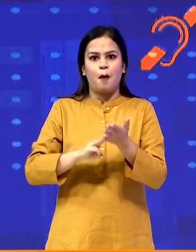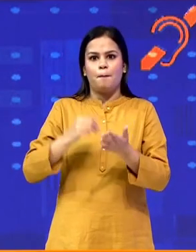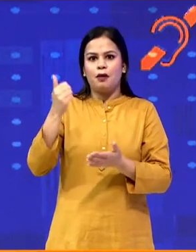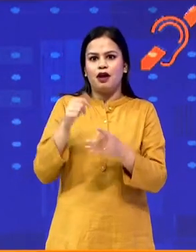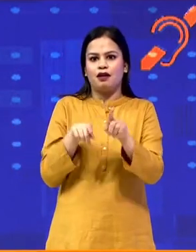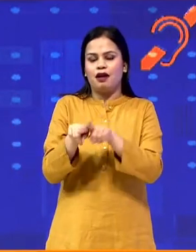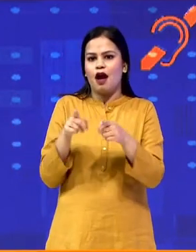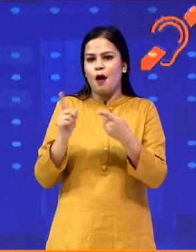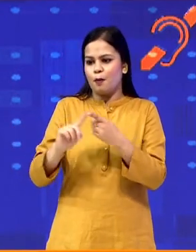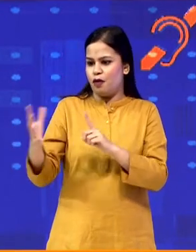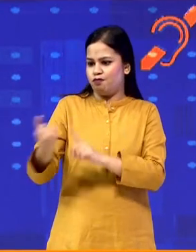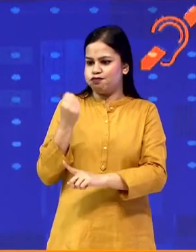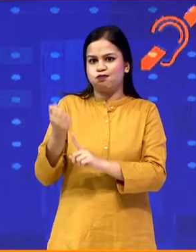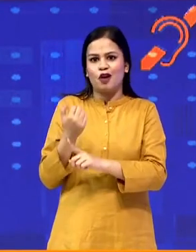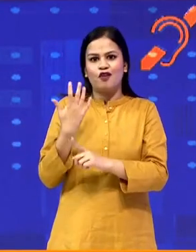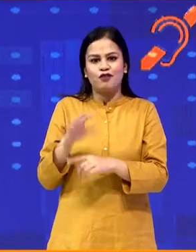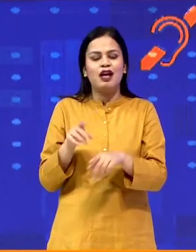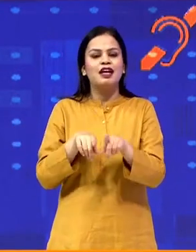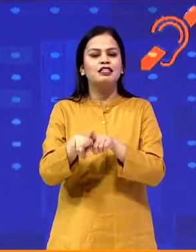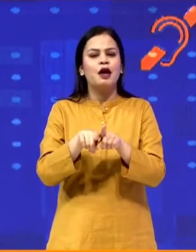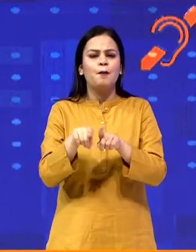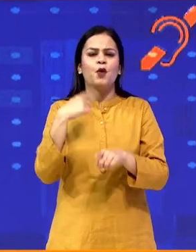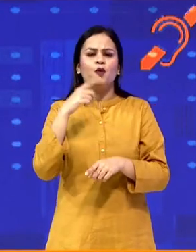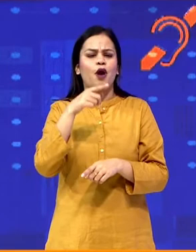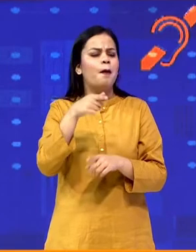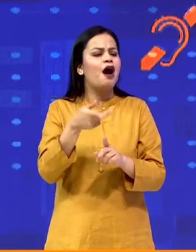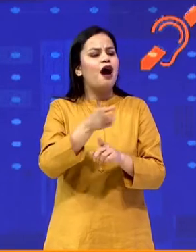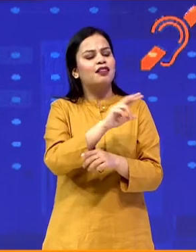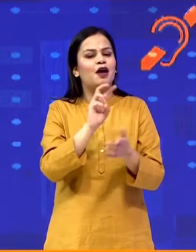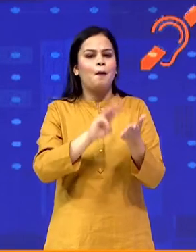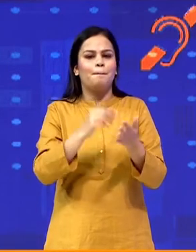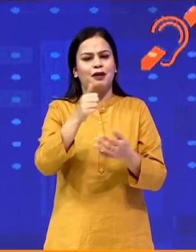उपलब्धि हुई चाहे प्राइम मिनिस्टर